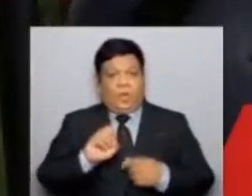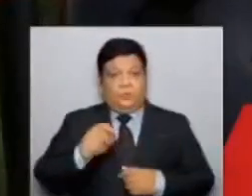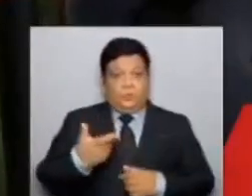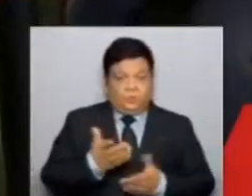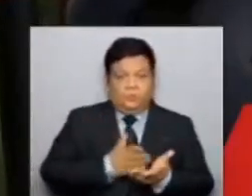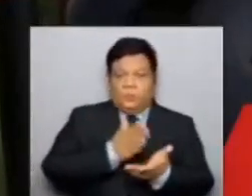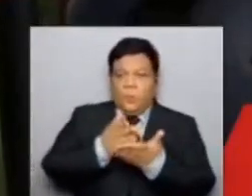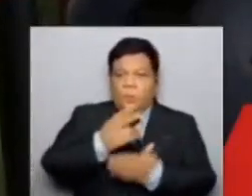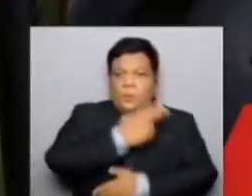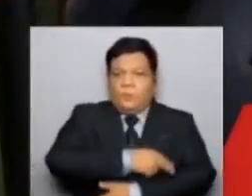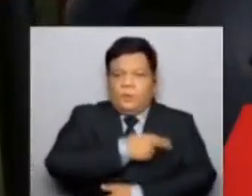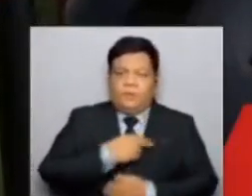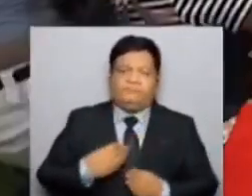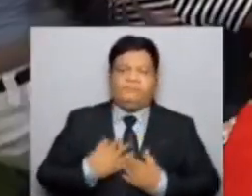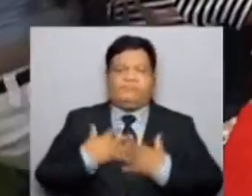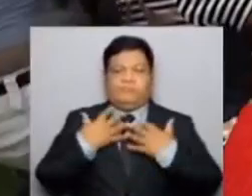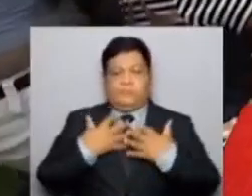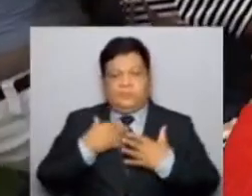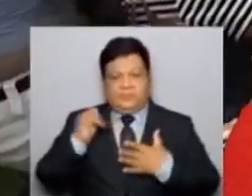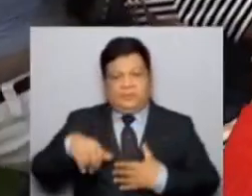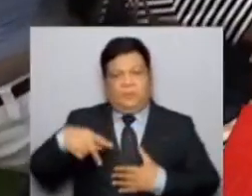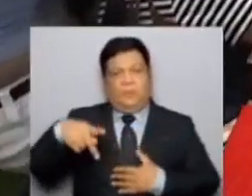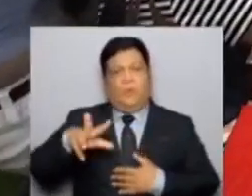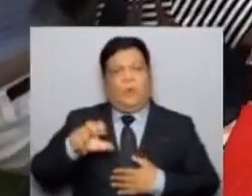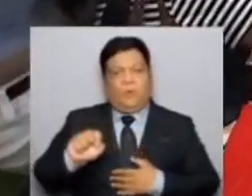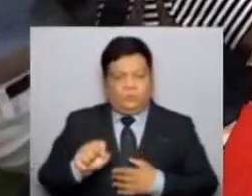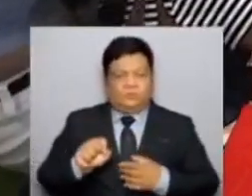POS sa National Animal Therapy Day.